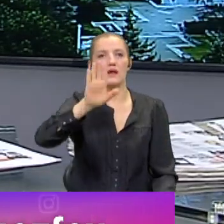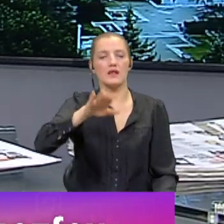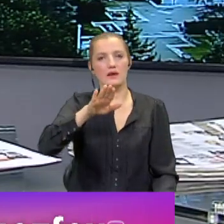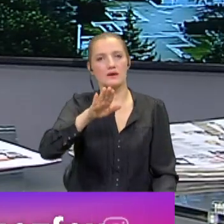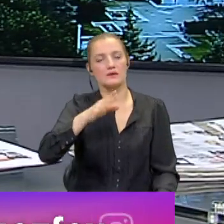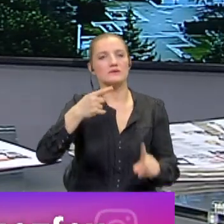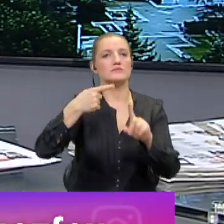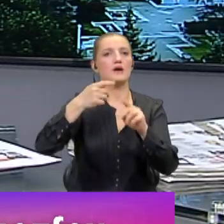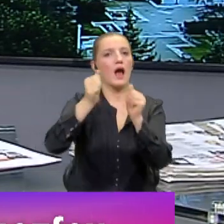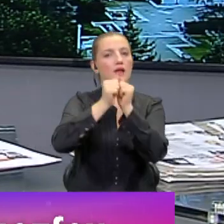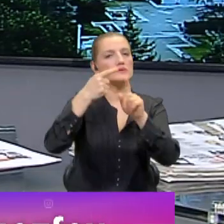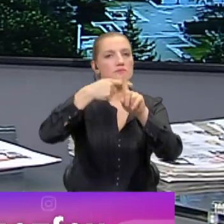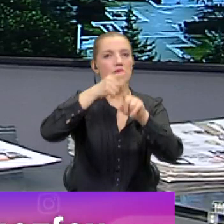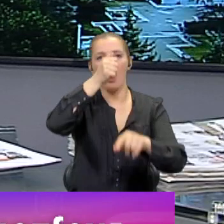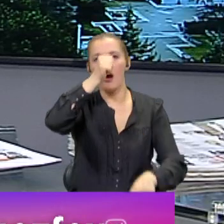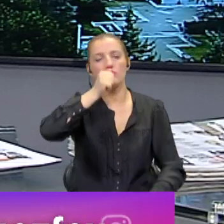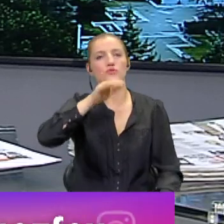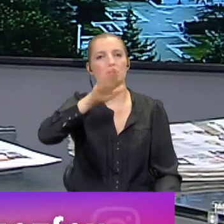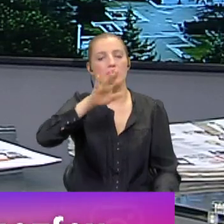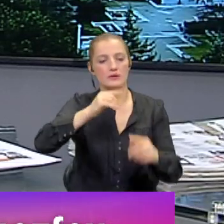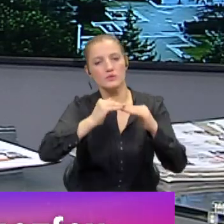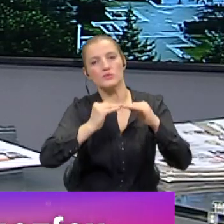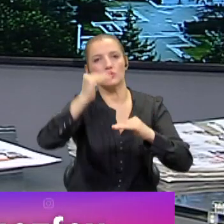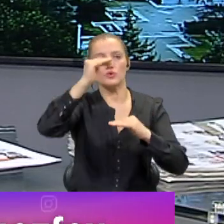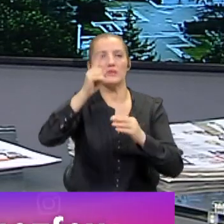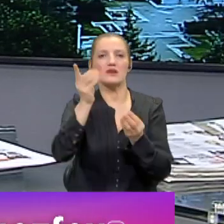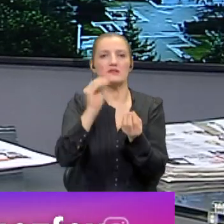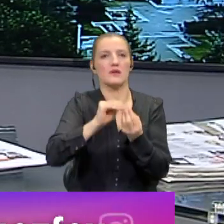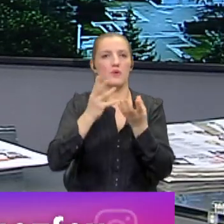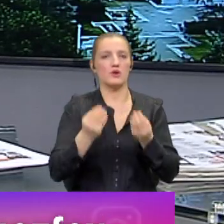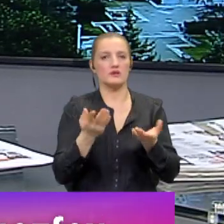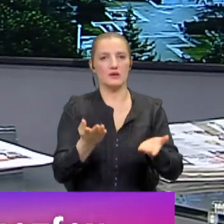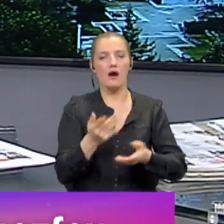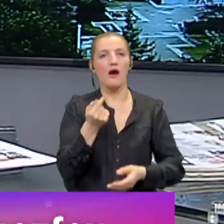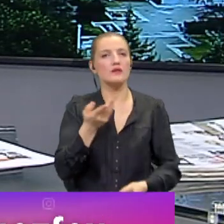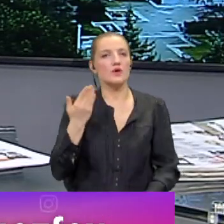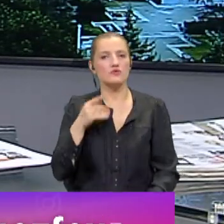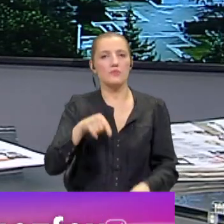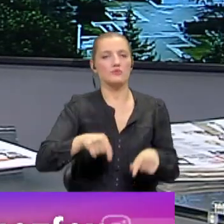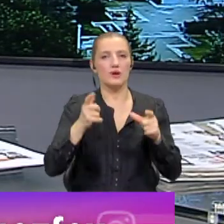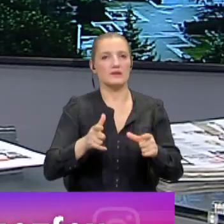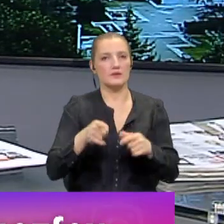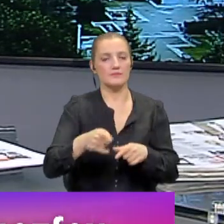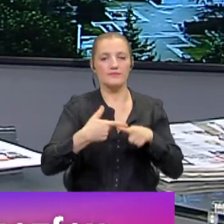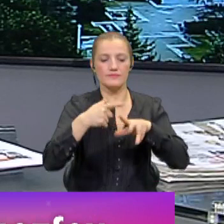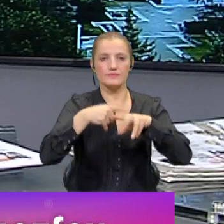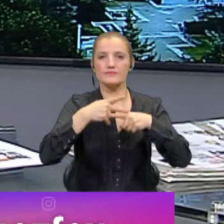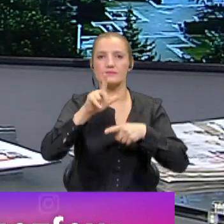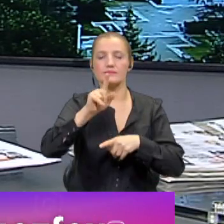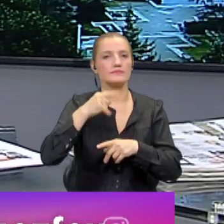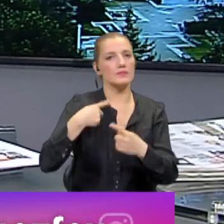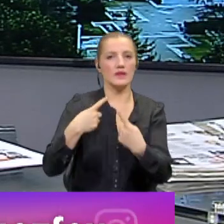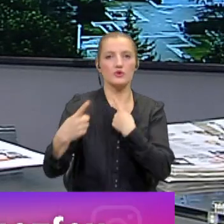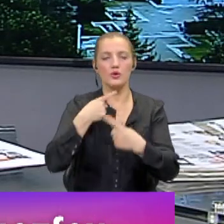Hadi üzerinde biraz kapladığımız da 600 liranın üzerinde bir zaman az önce bizim burada fazla ile konuşuruz